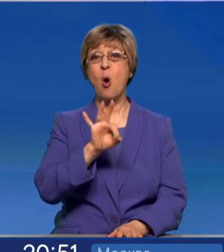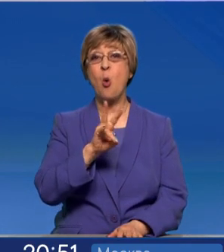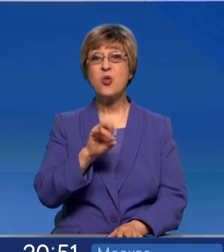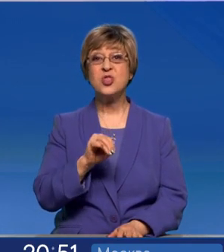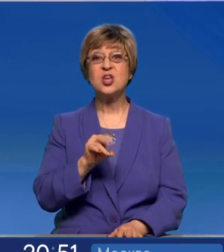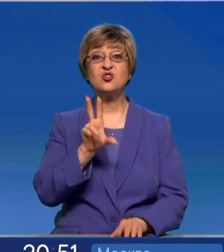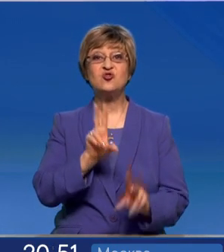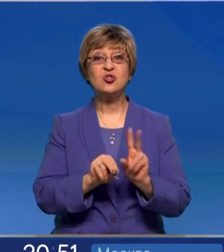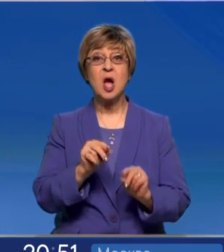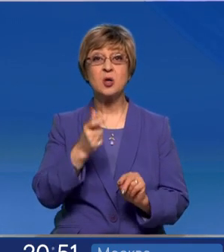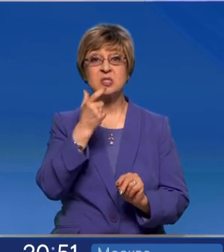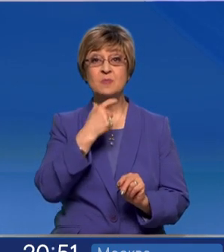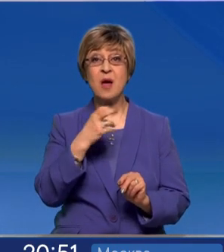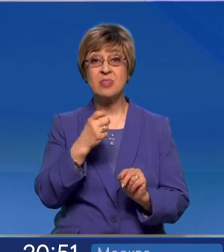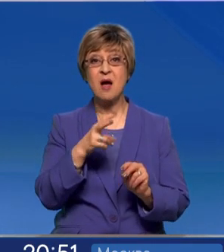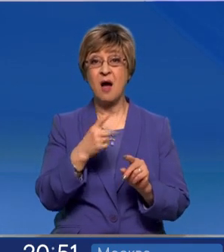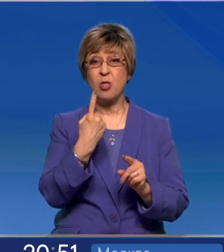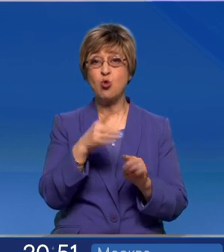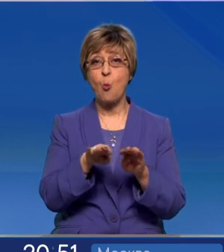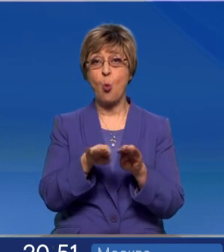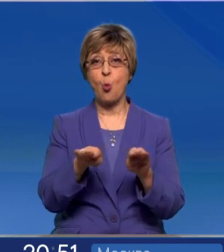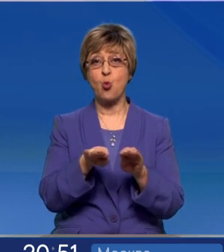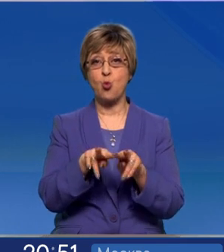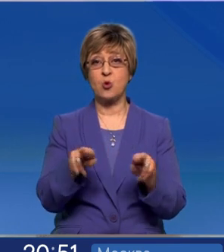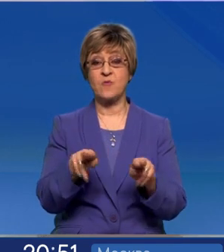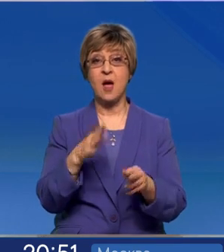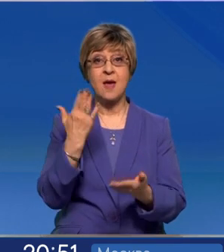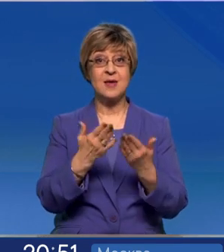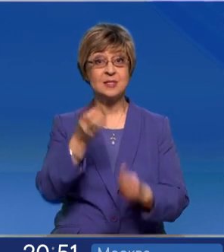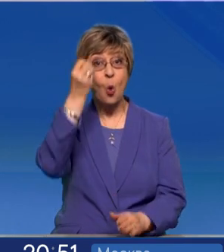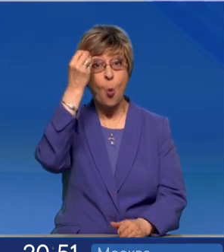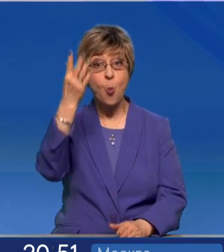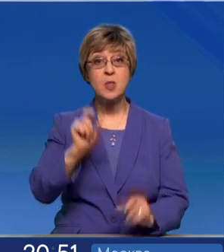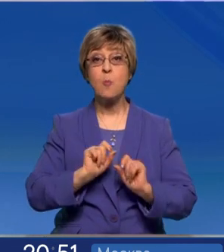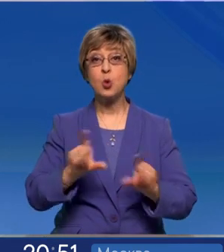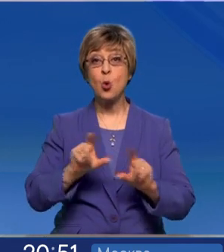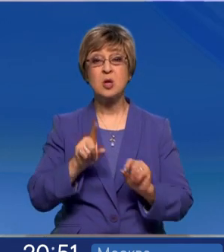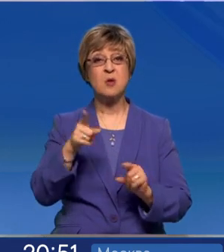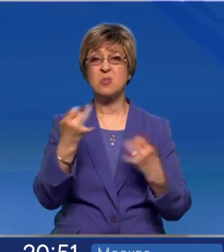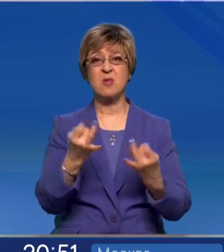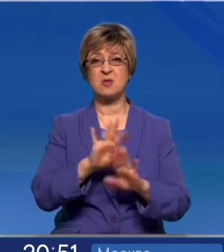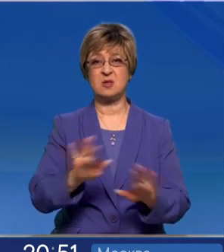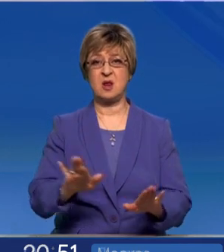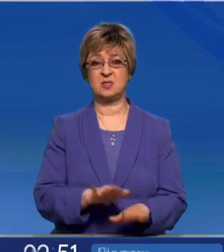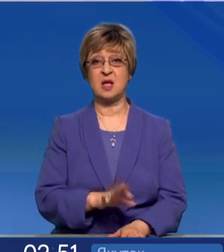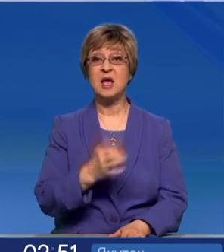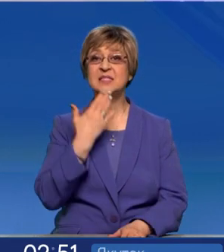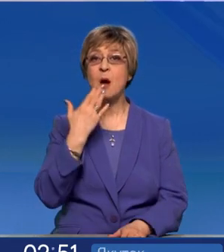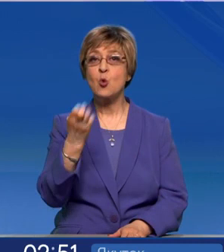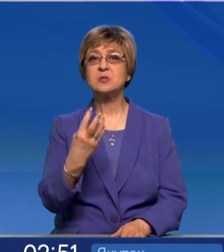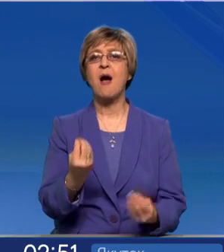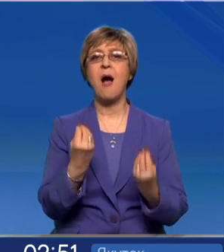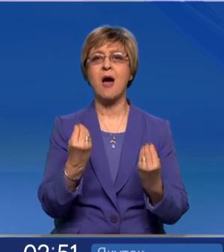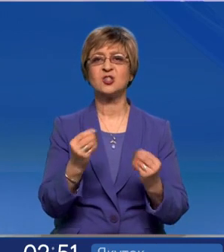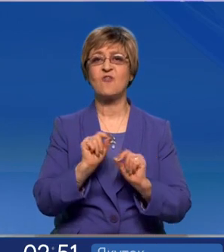их на своем уровне. Вот какие-нибудь более умные блогеры им неинтересны. Запрос на более качественных блогеров появится